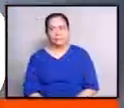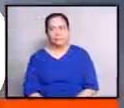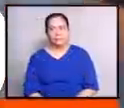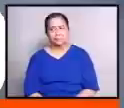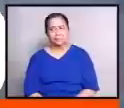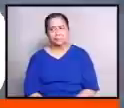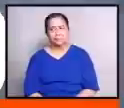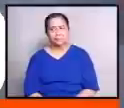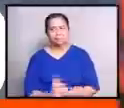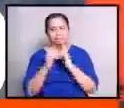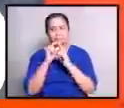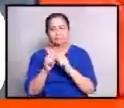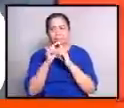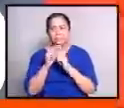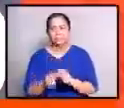sarado!